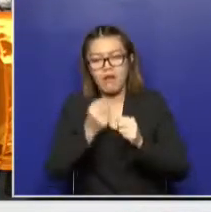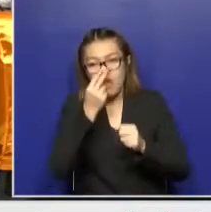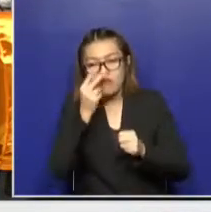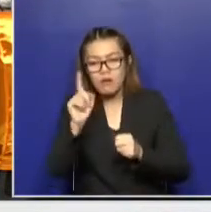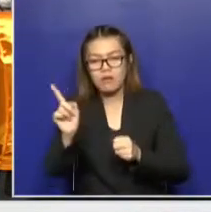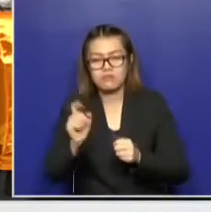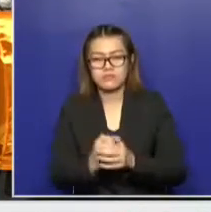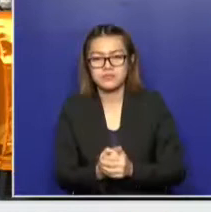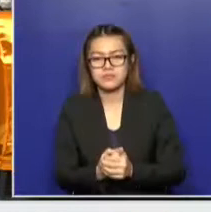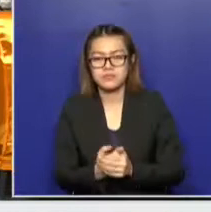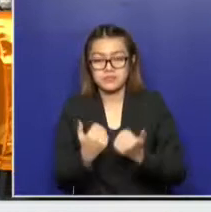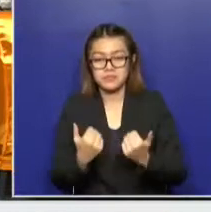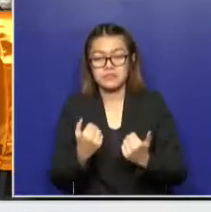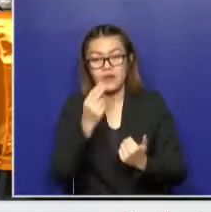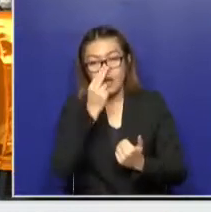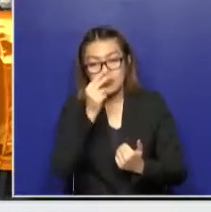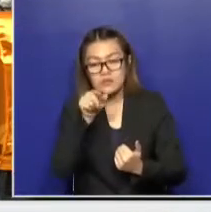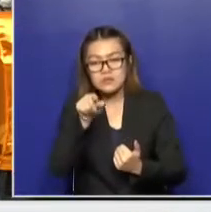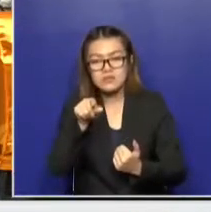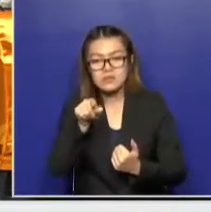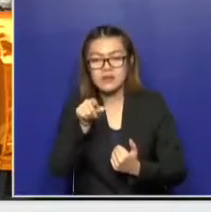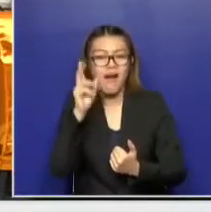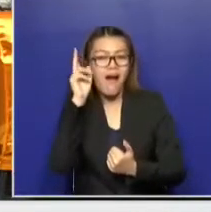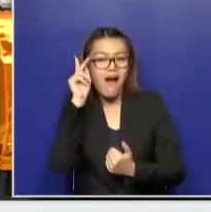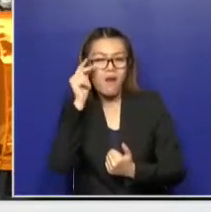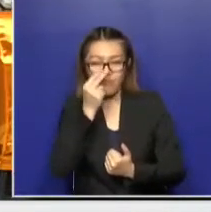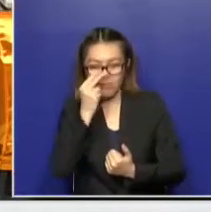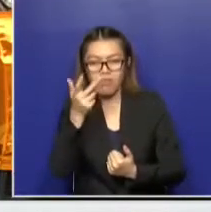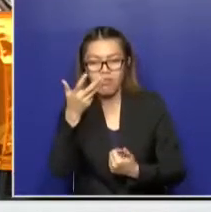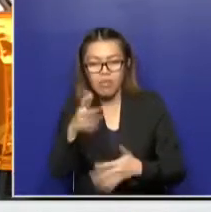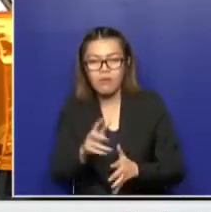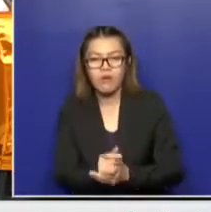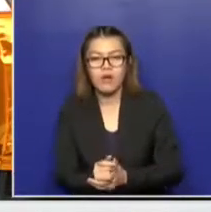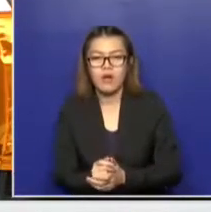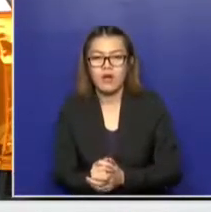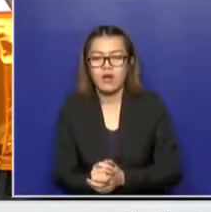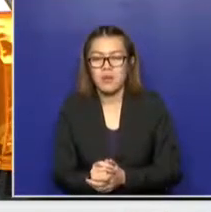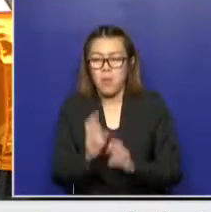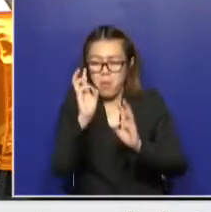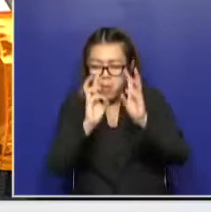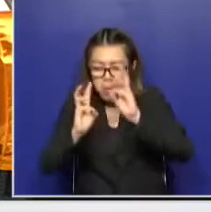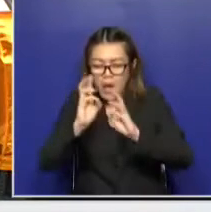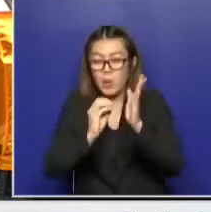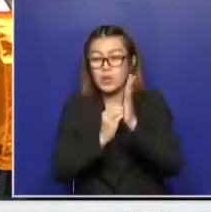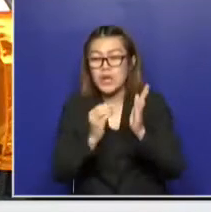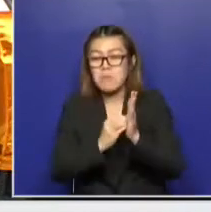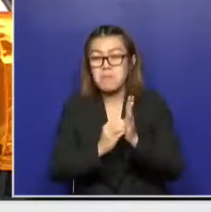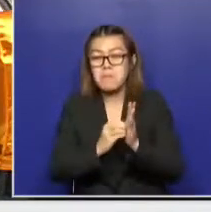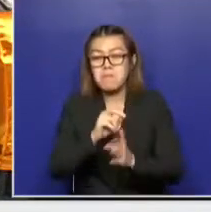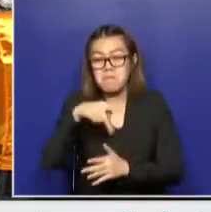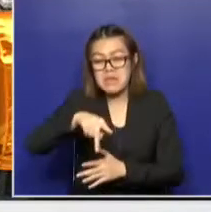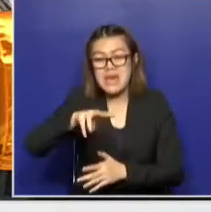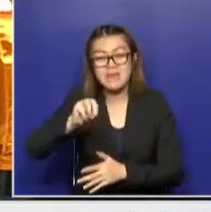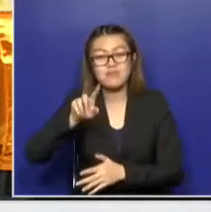จากวันนี้นะครับเราก็จะทราบกันนะครับตามหน้าข่าวนะครับPM 2.5 ในกรุงเทพนะครับมีค่าประมาณ101